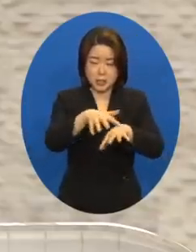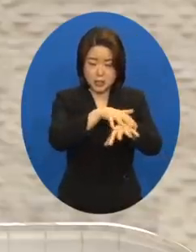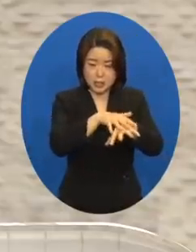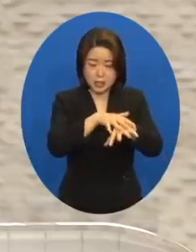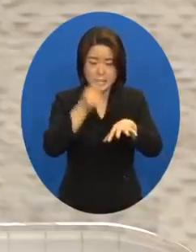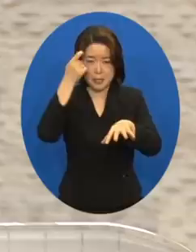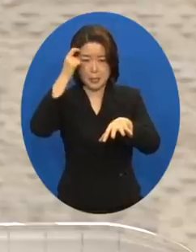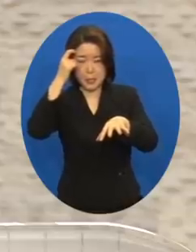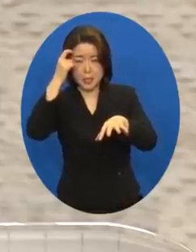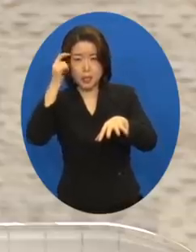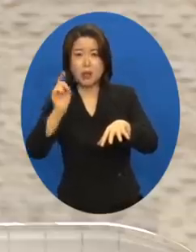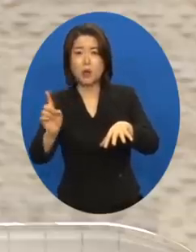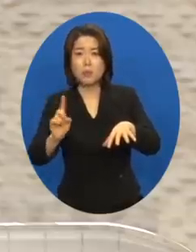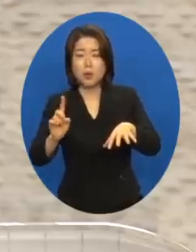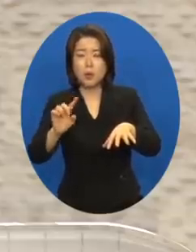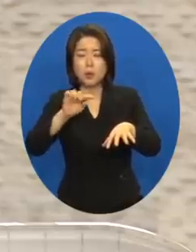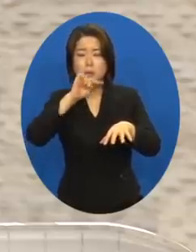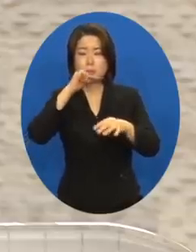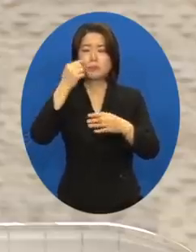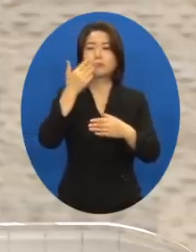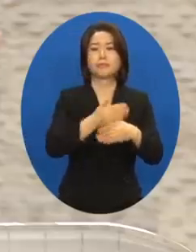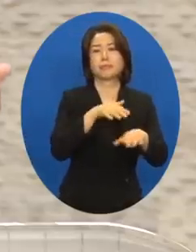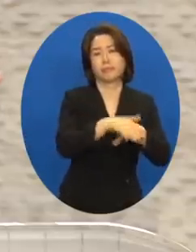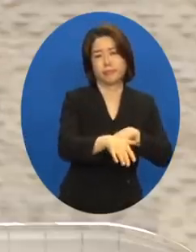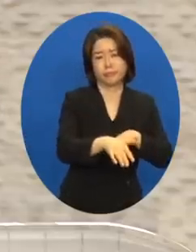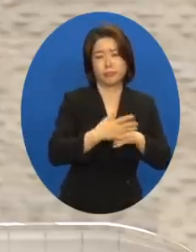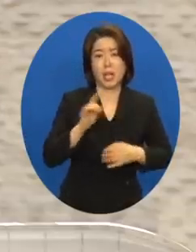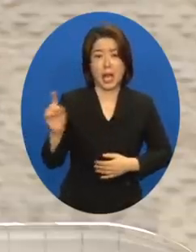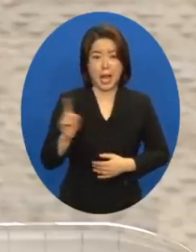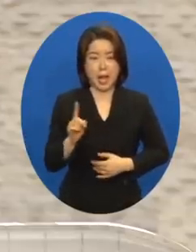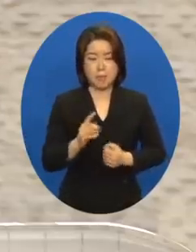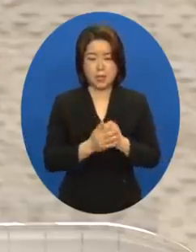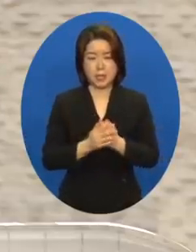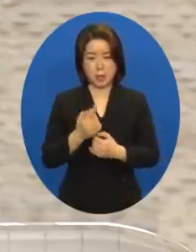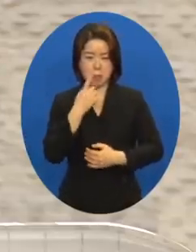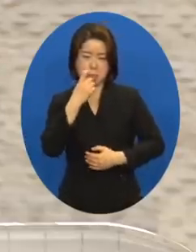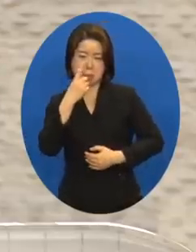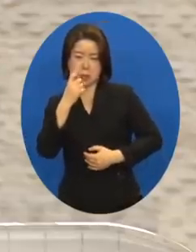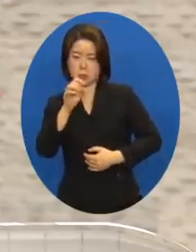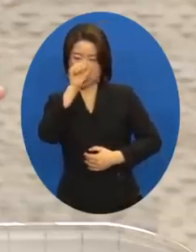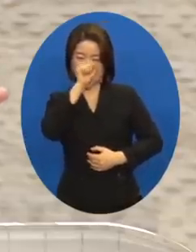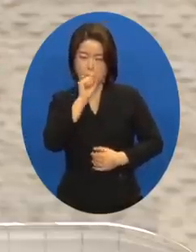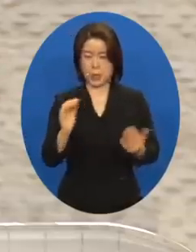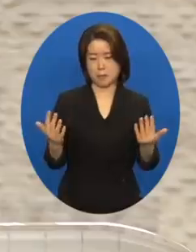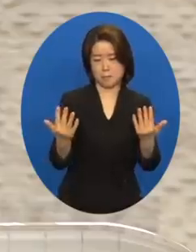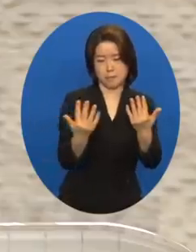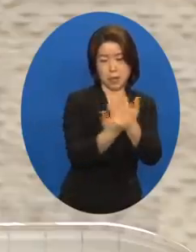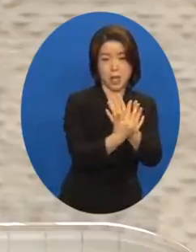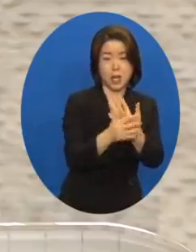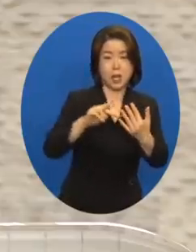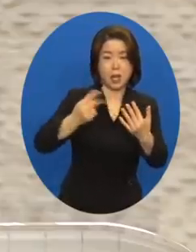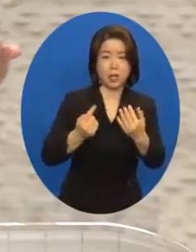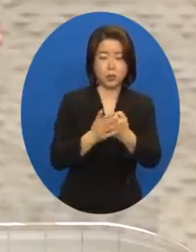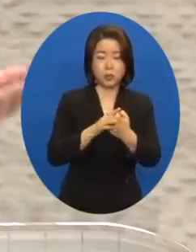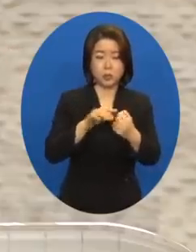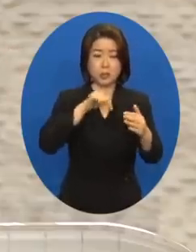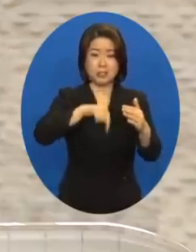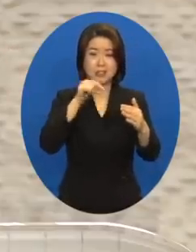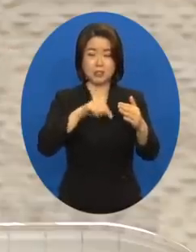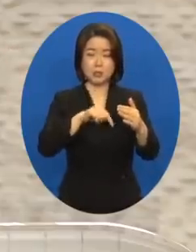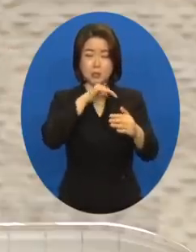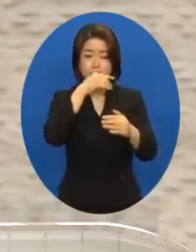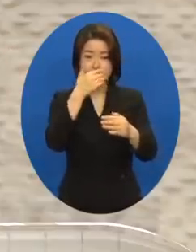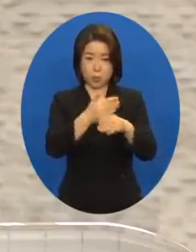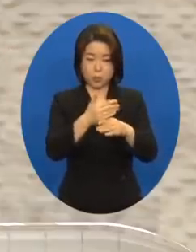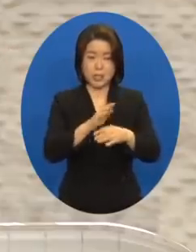공산주의 예요 아무리 그럴듯하게 포장을 해도 공산주의 실상 은 우리가 너무나